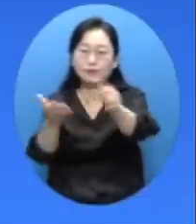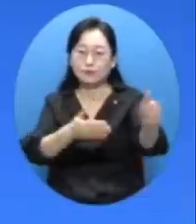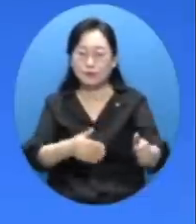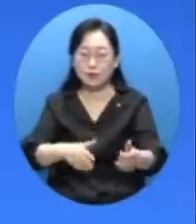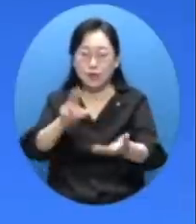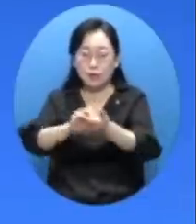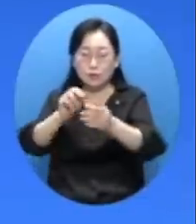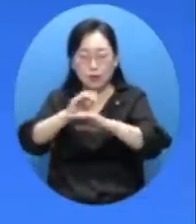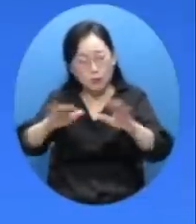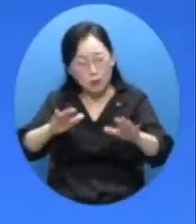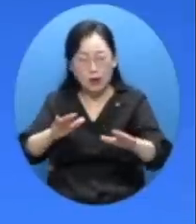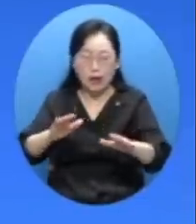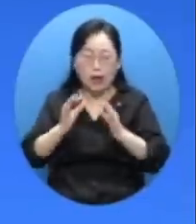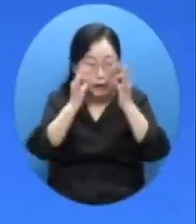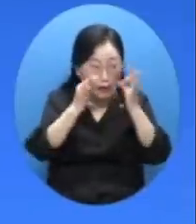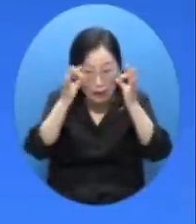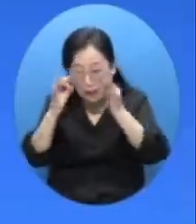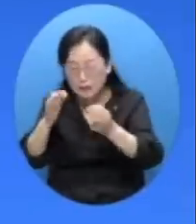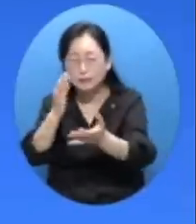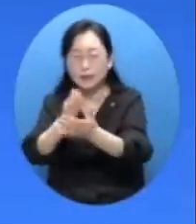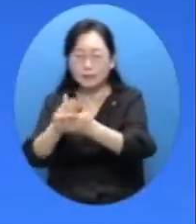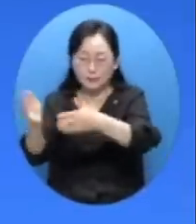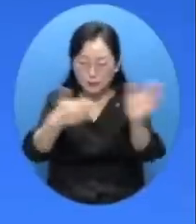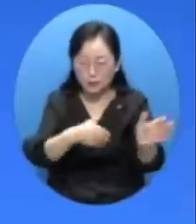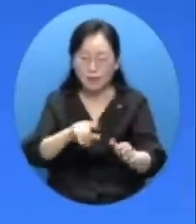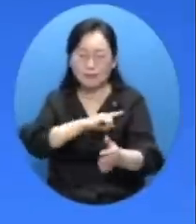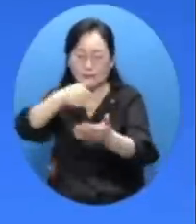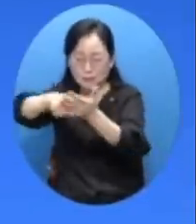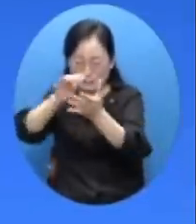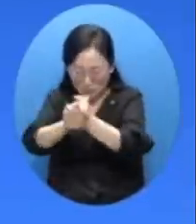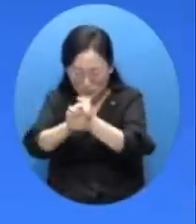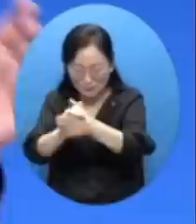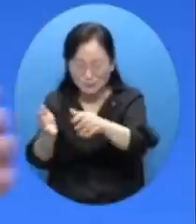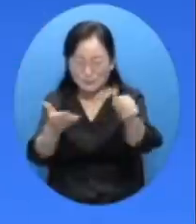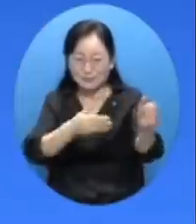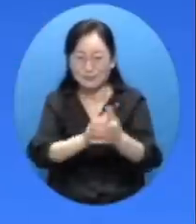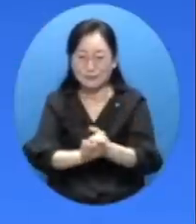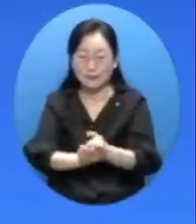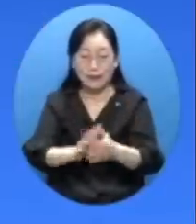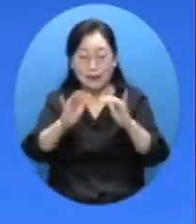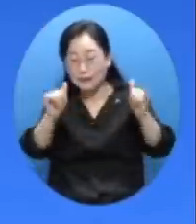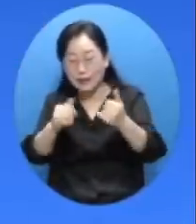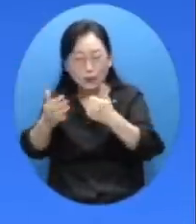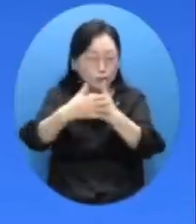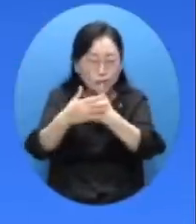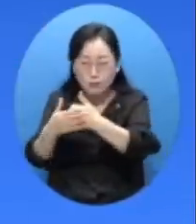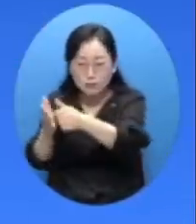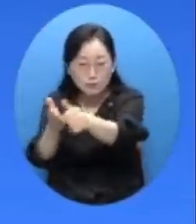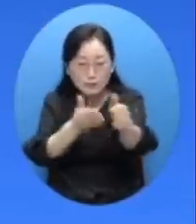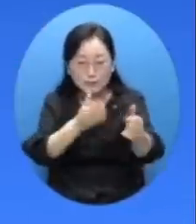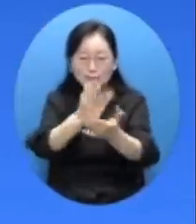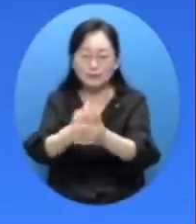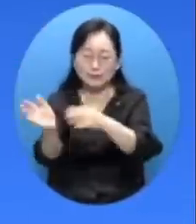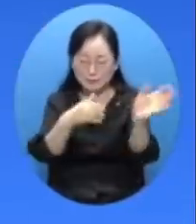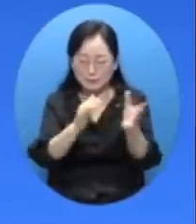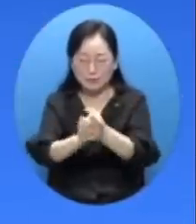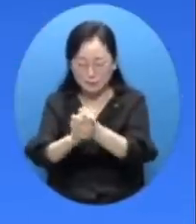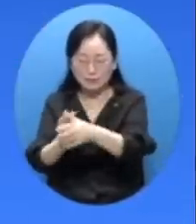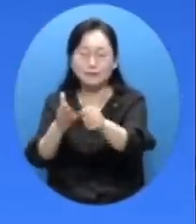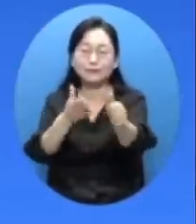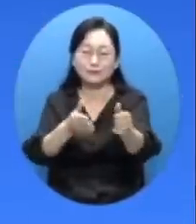문제를 해결하고 여러분 이리 뛰고 저리 뛰지 말고 그 시간에 엎드려 기도하시기 바랍니다. 이 사람 저 사람 찾아다니지 말고 그 시간에 엎드려 기도하시기